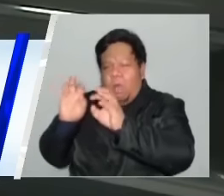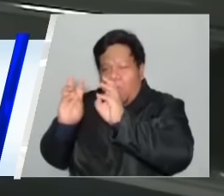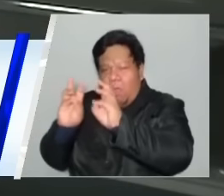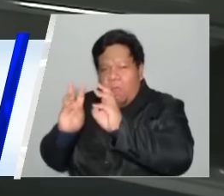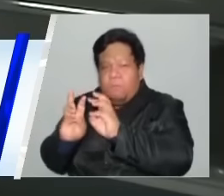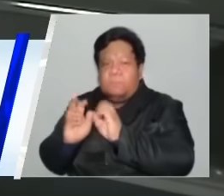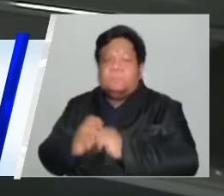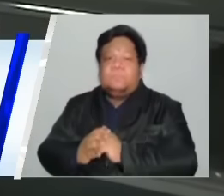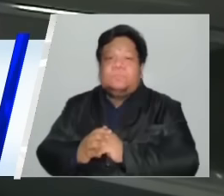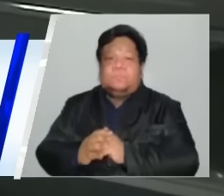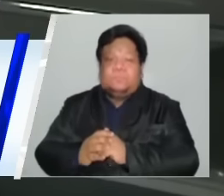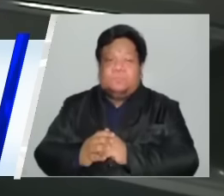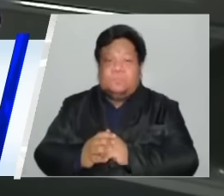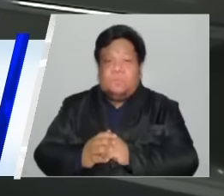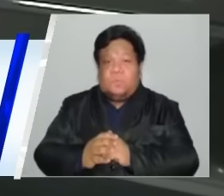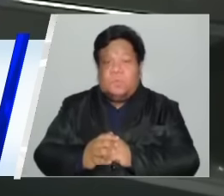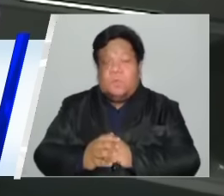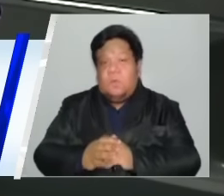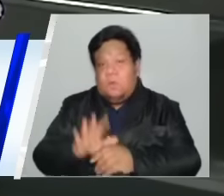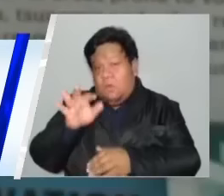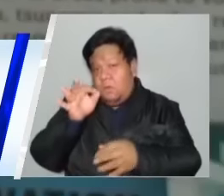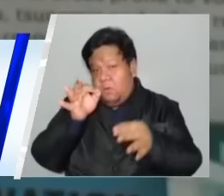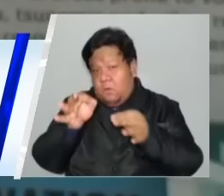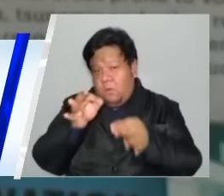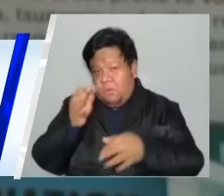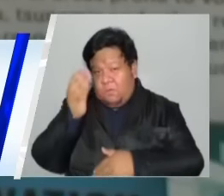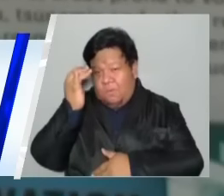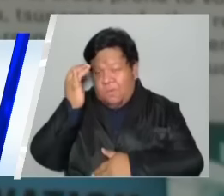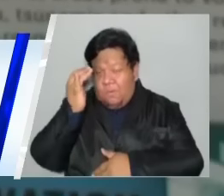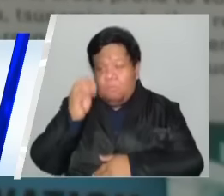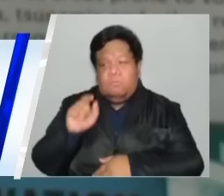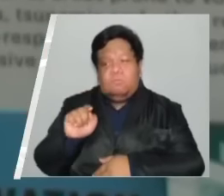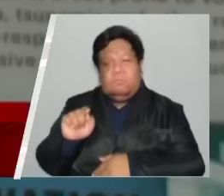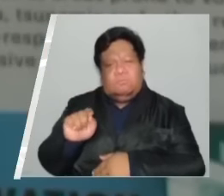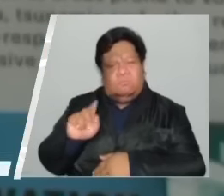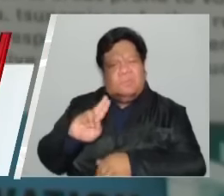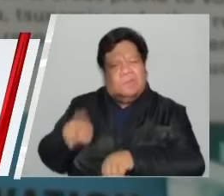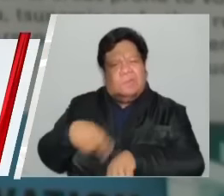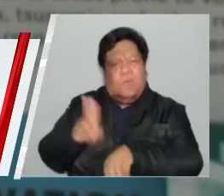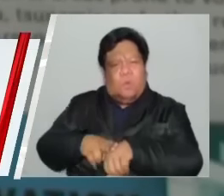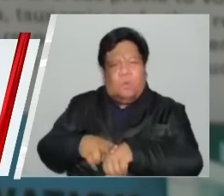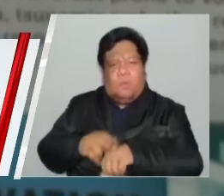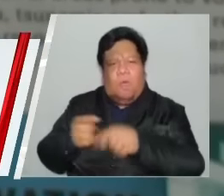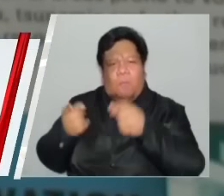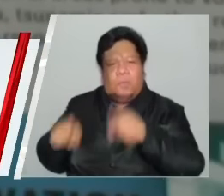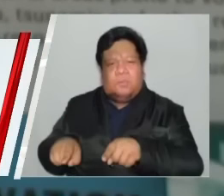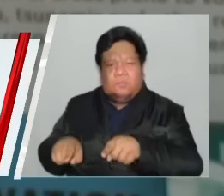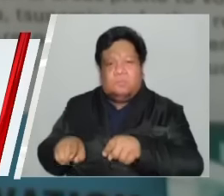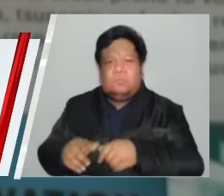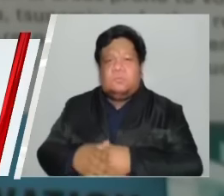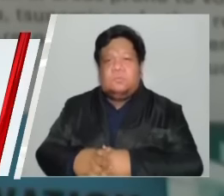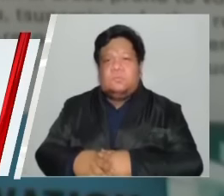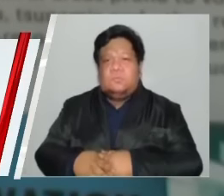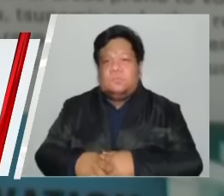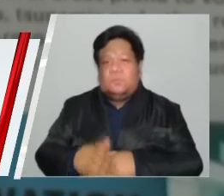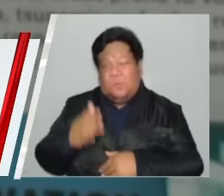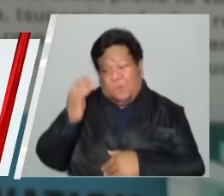bulkan matapos ang major eruption nito noong 2020. Yung pumalit na magma sa ilalim ng bulkan ay ito